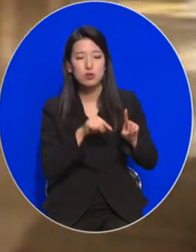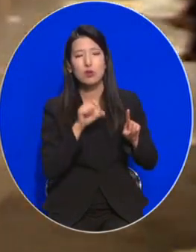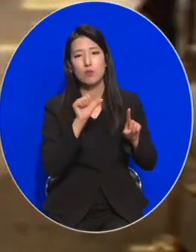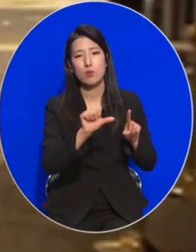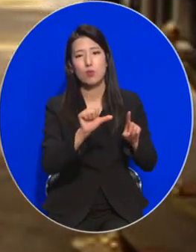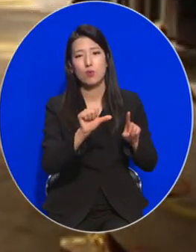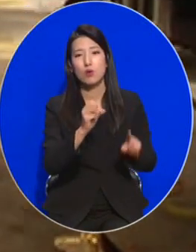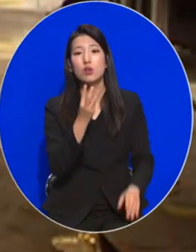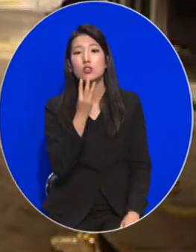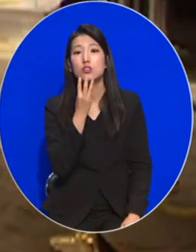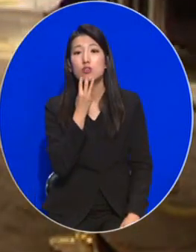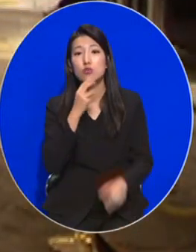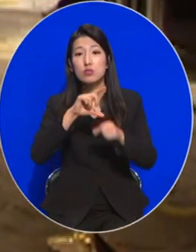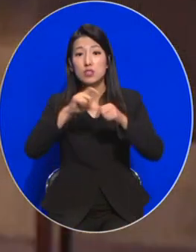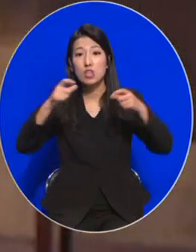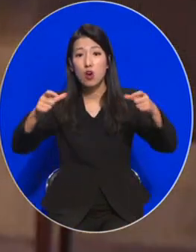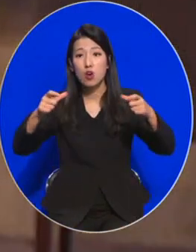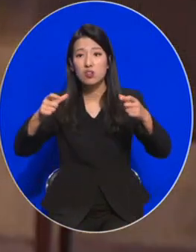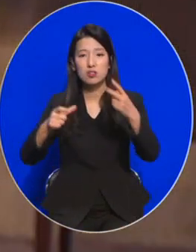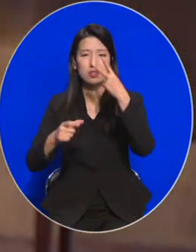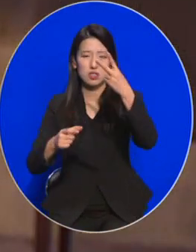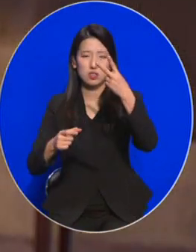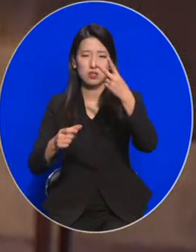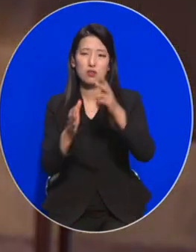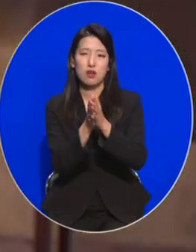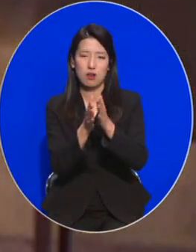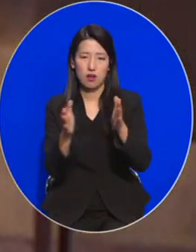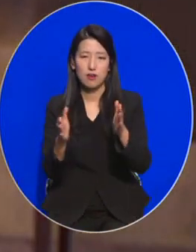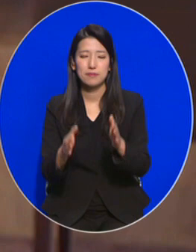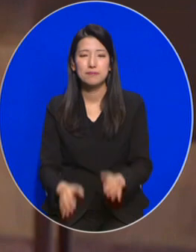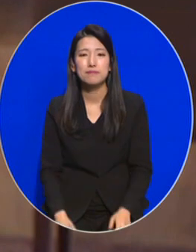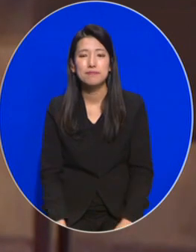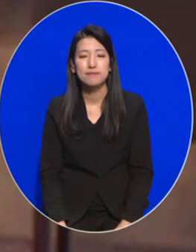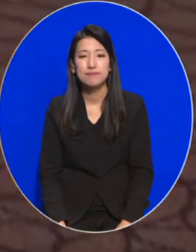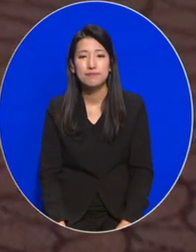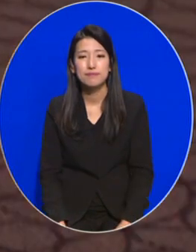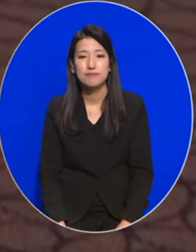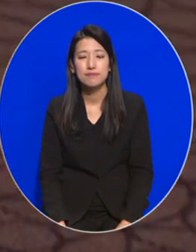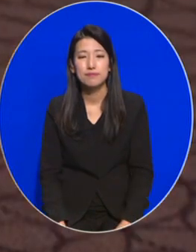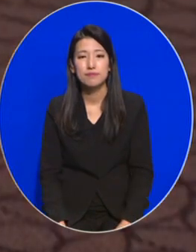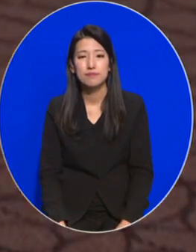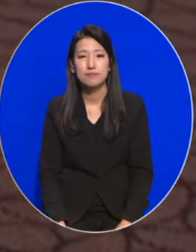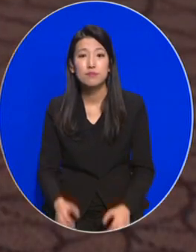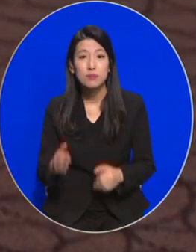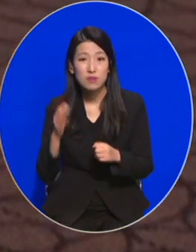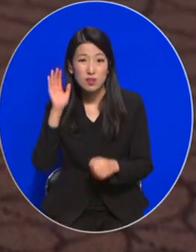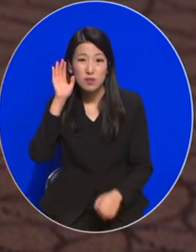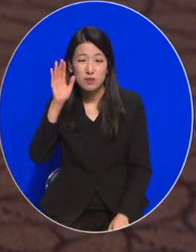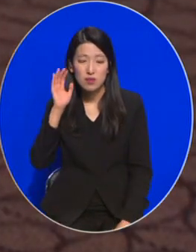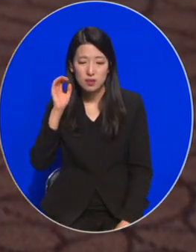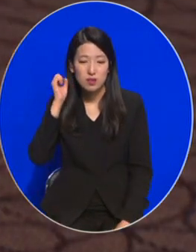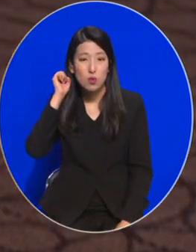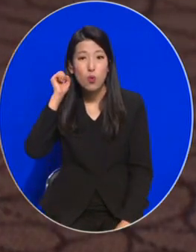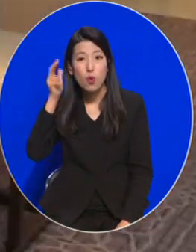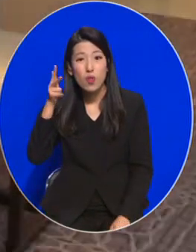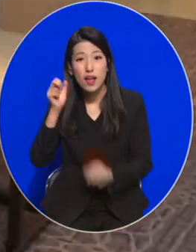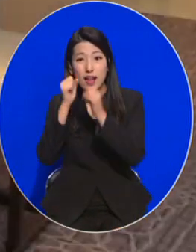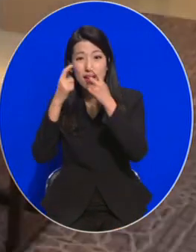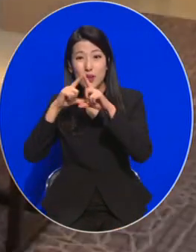단계 격상 에 따라 정부가 그동안 지급해 온 숙박하는 쿠폰 지원도 일시 중단됐습니다